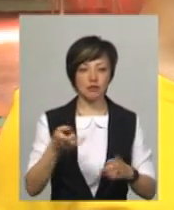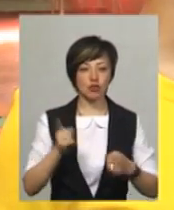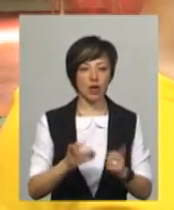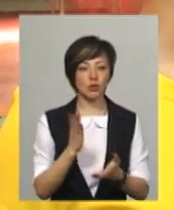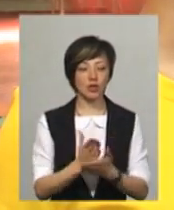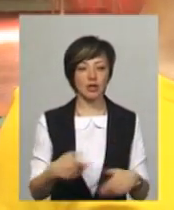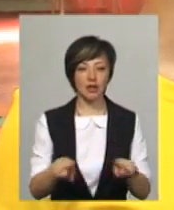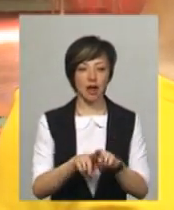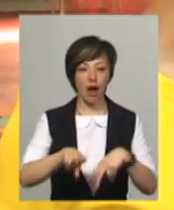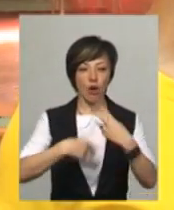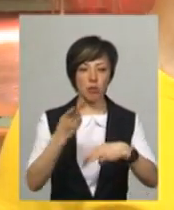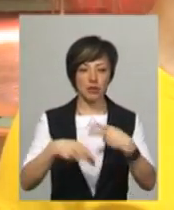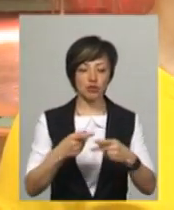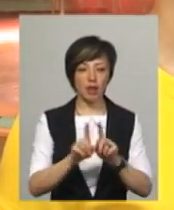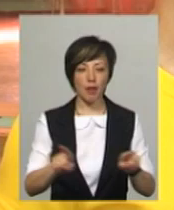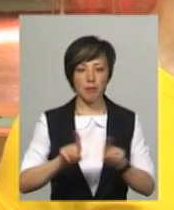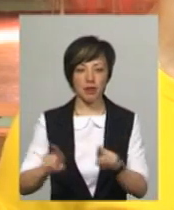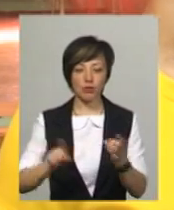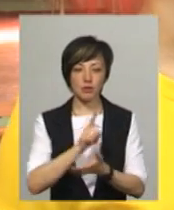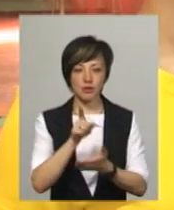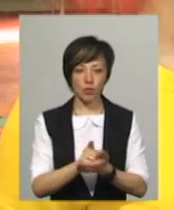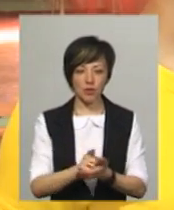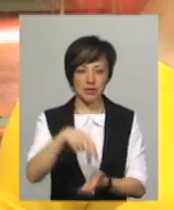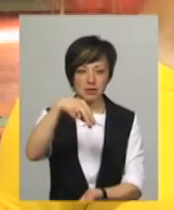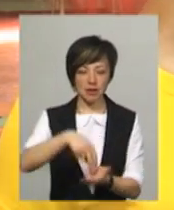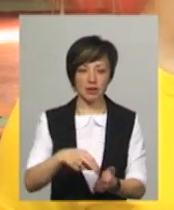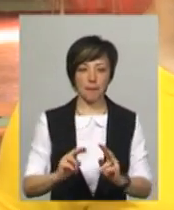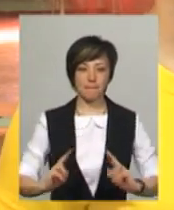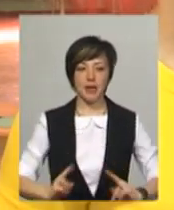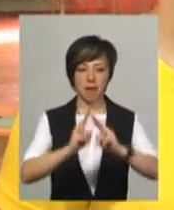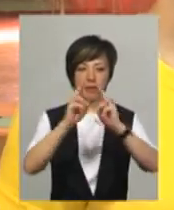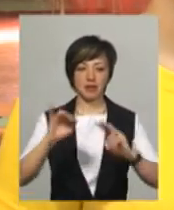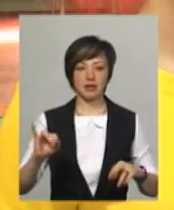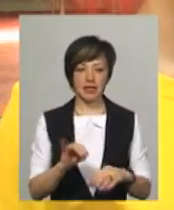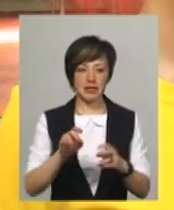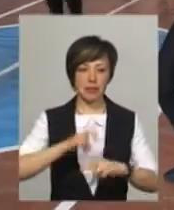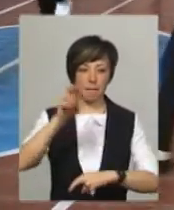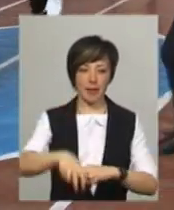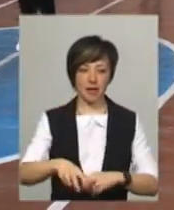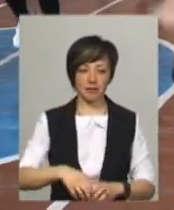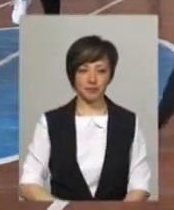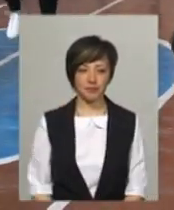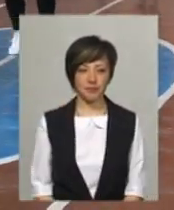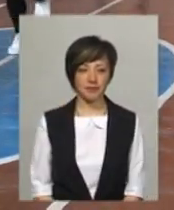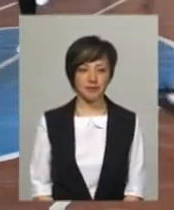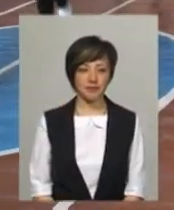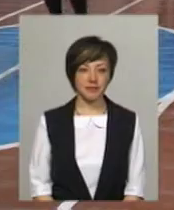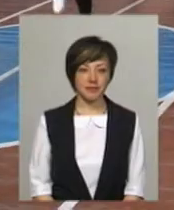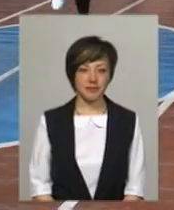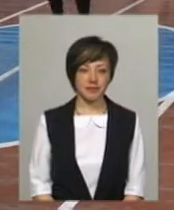є там акробатичні елементи, обов'язково станти, піраміди та чір-стрибки.